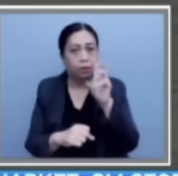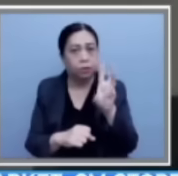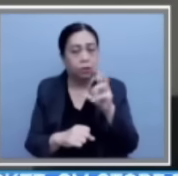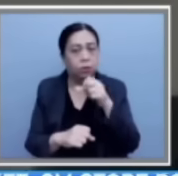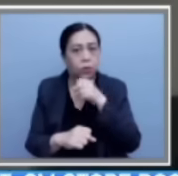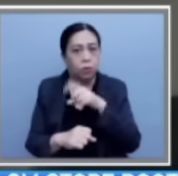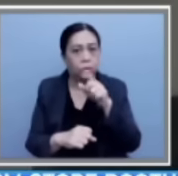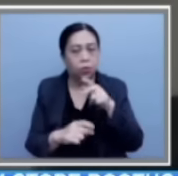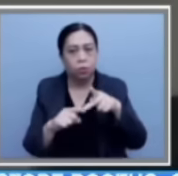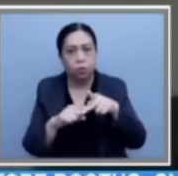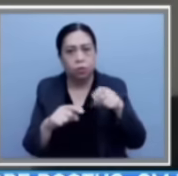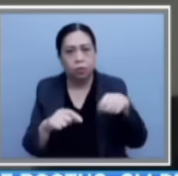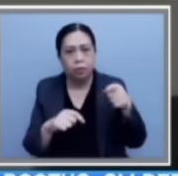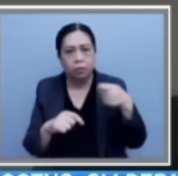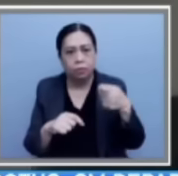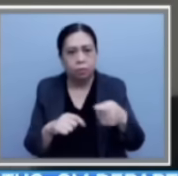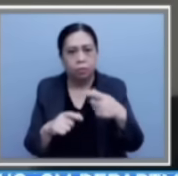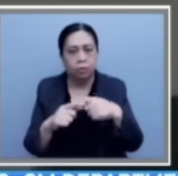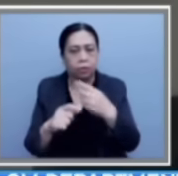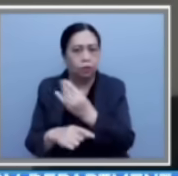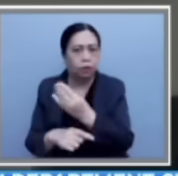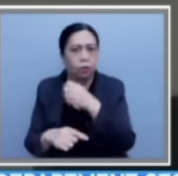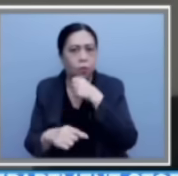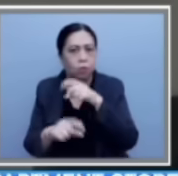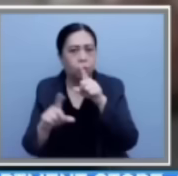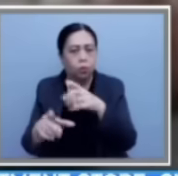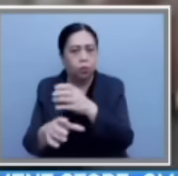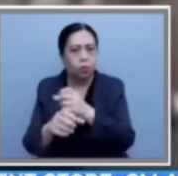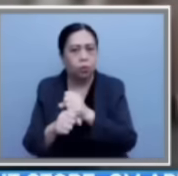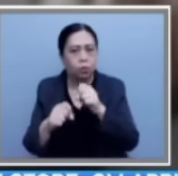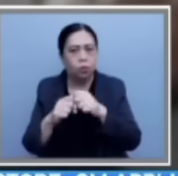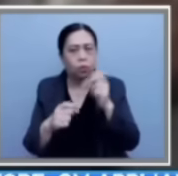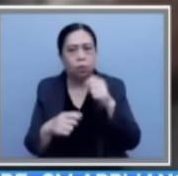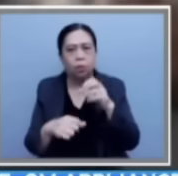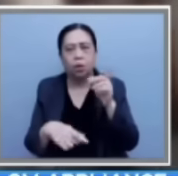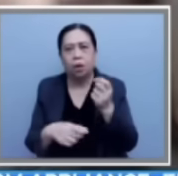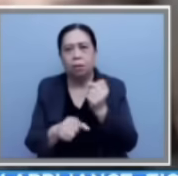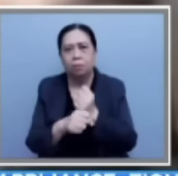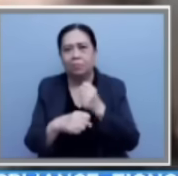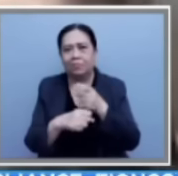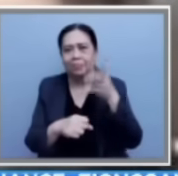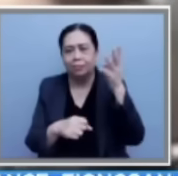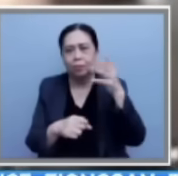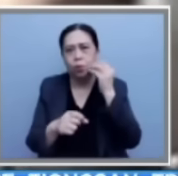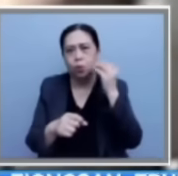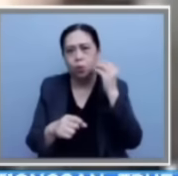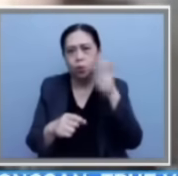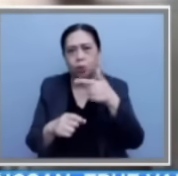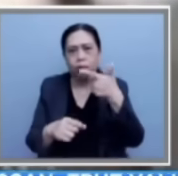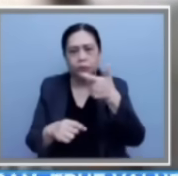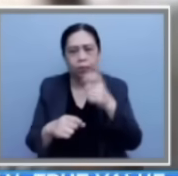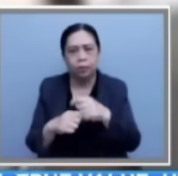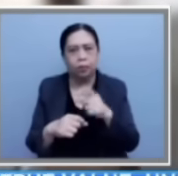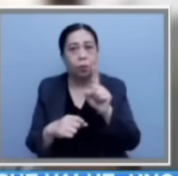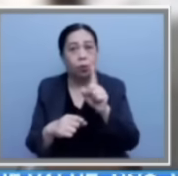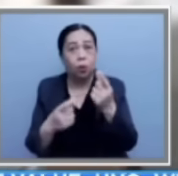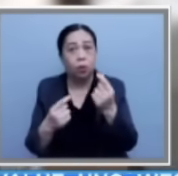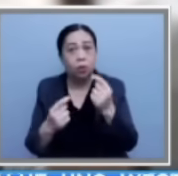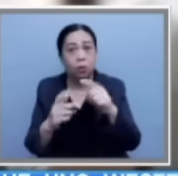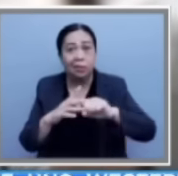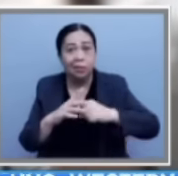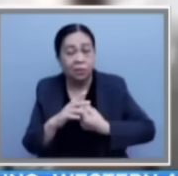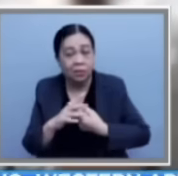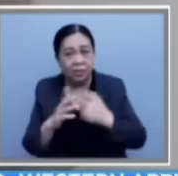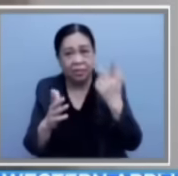patalim habang sa 14 anyos na Bawi ang isang sumpa simple lang naman daw ang naging punot dulo ng away ng mga kabataan